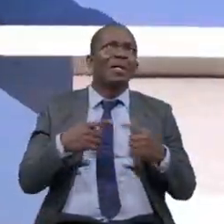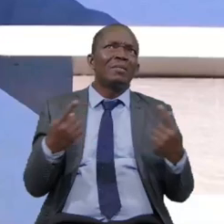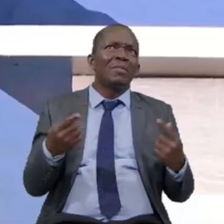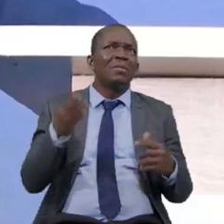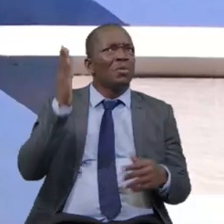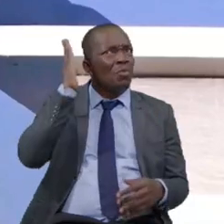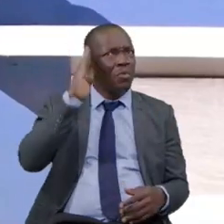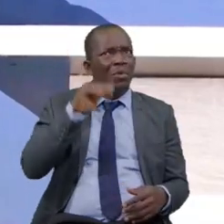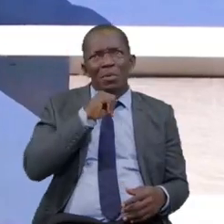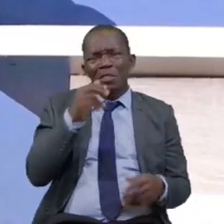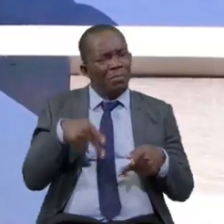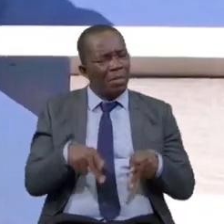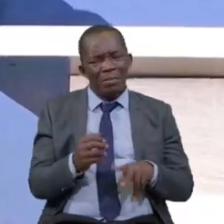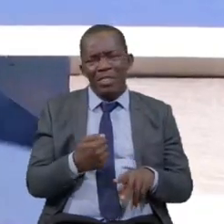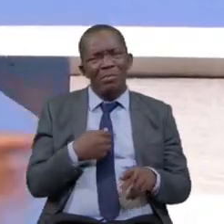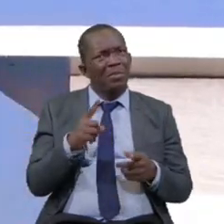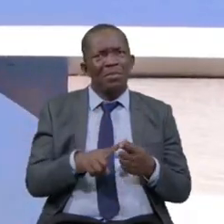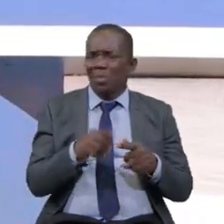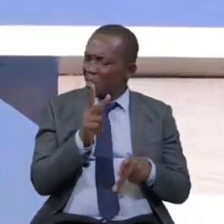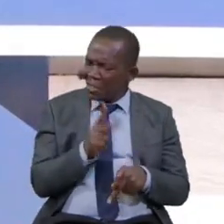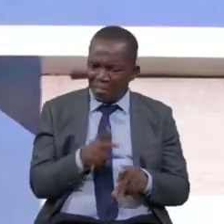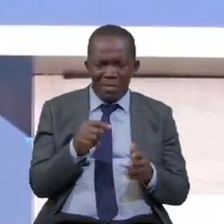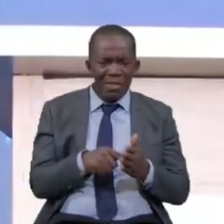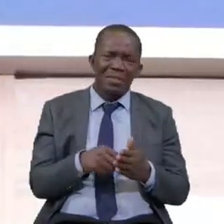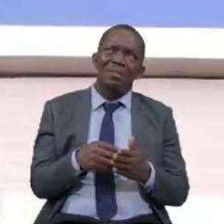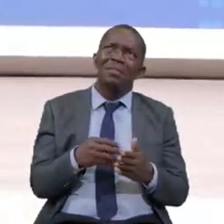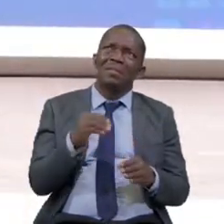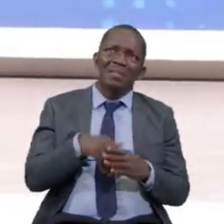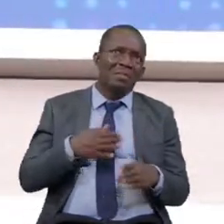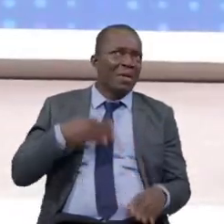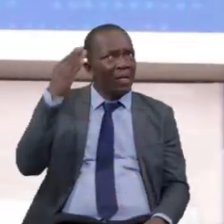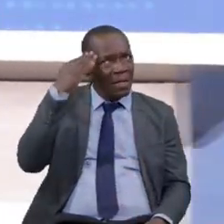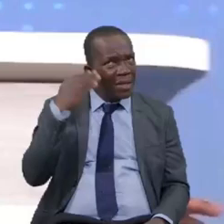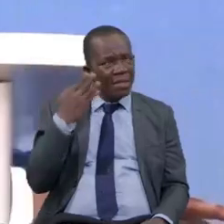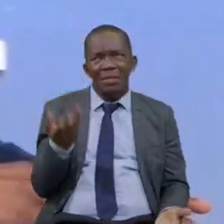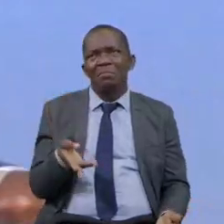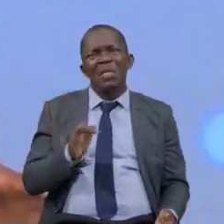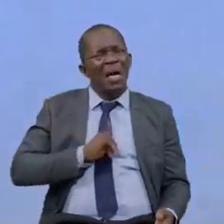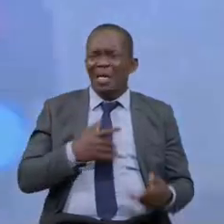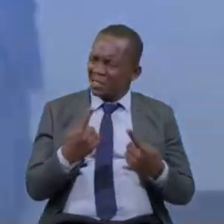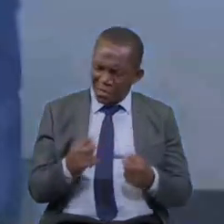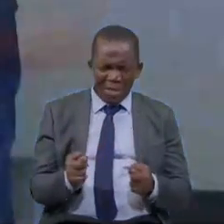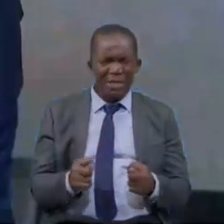Tu n'as pas lu ça là, pasteur. Tu fais des efforts, je sais.